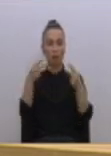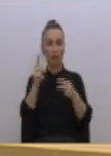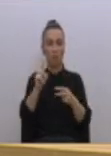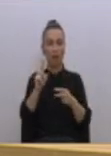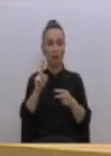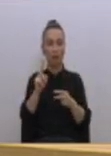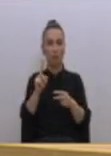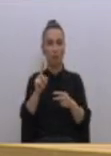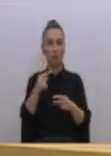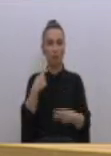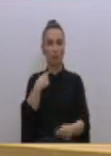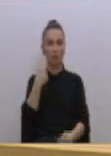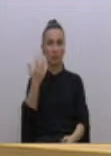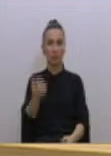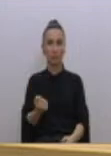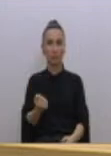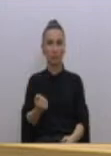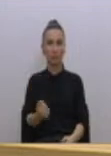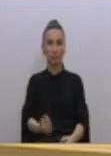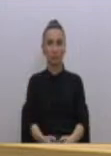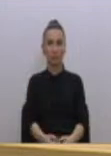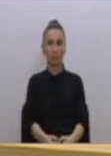თქვენ